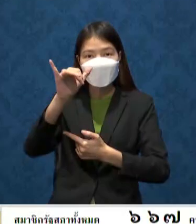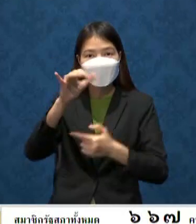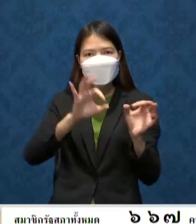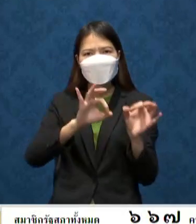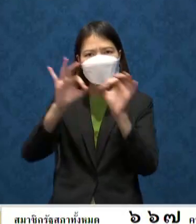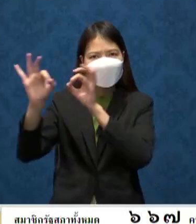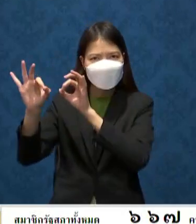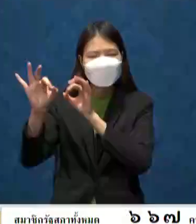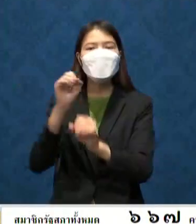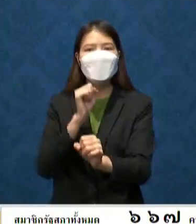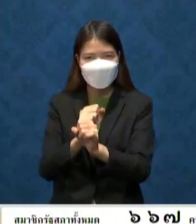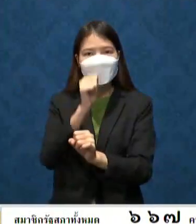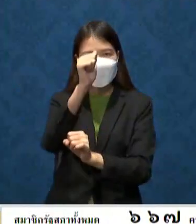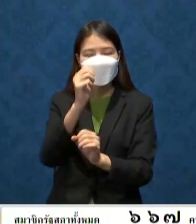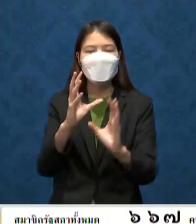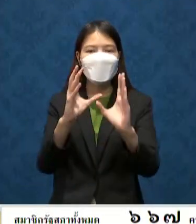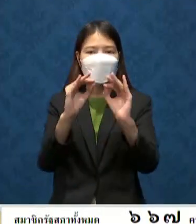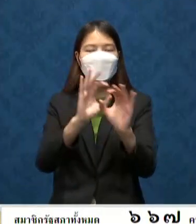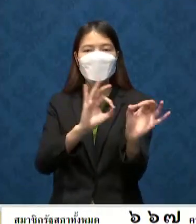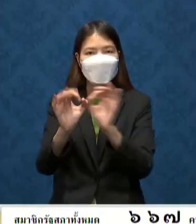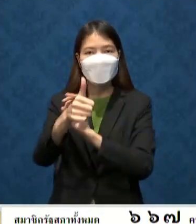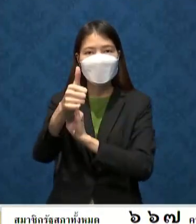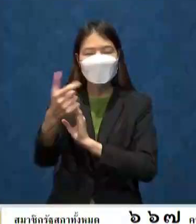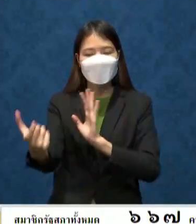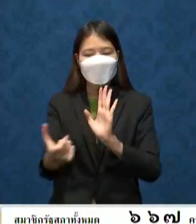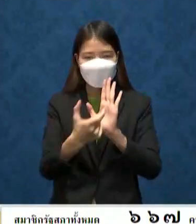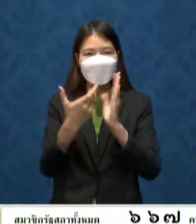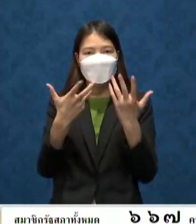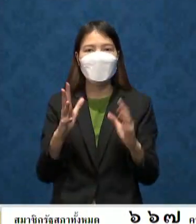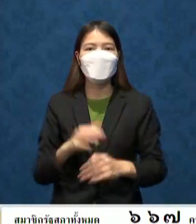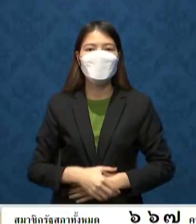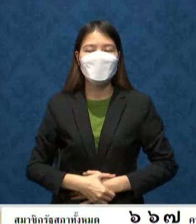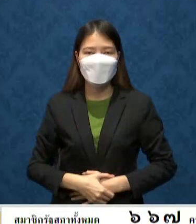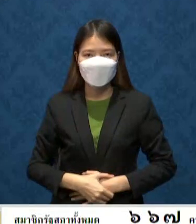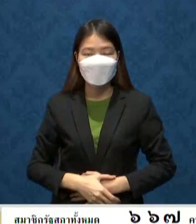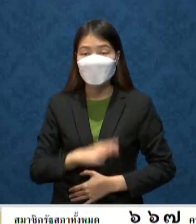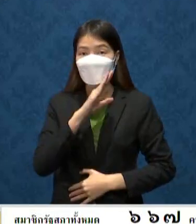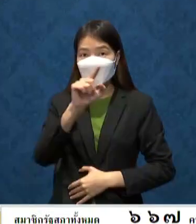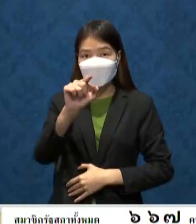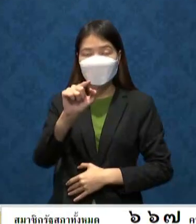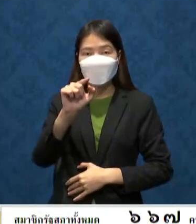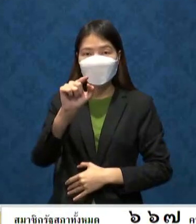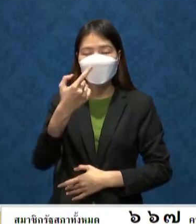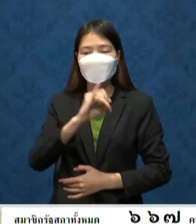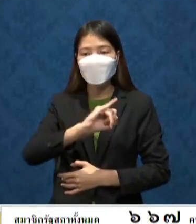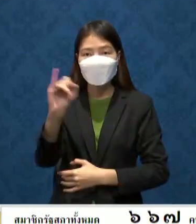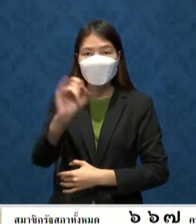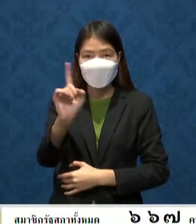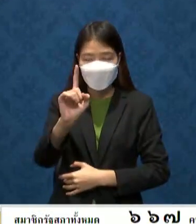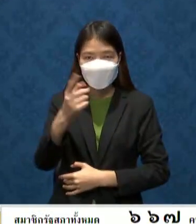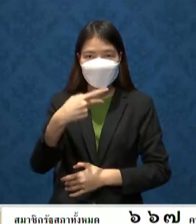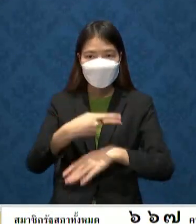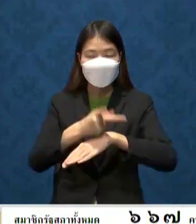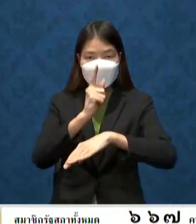ระทำได้ในห้องประชุมนะครับแล้วก็บรรจุไว้แล้วผมเรียนว่าเพื่อให้เกิดความถูกต้องนะครับก็ขอให้ท่านประธ